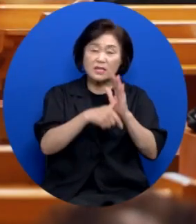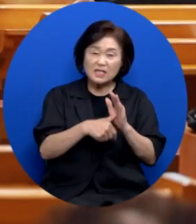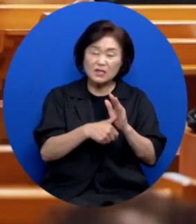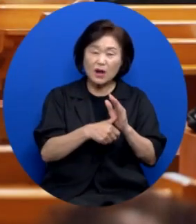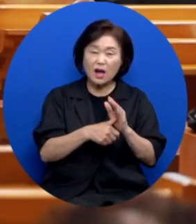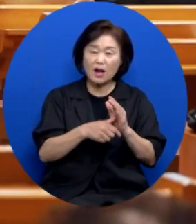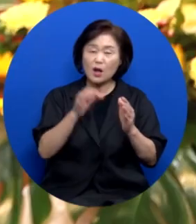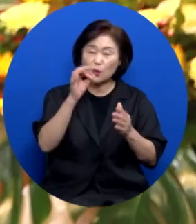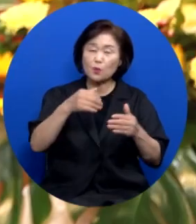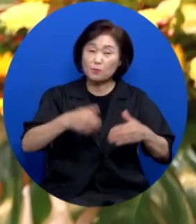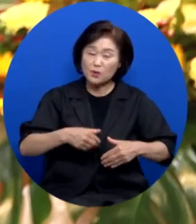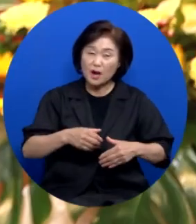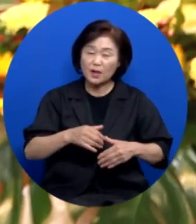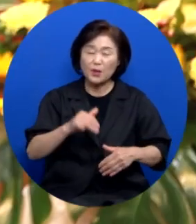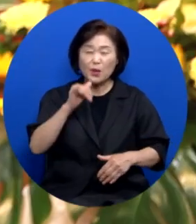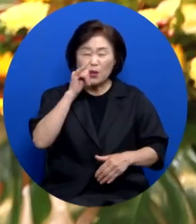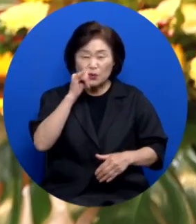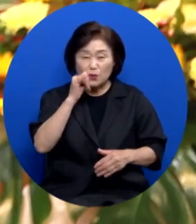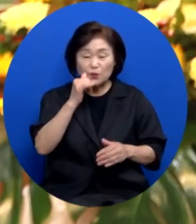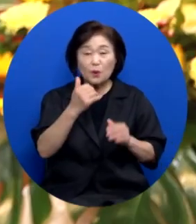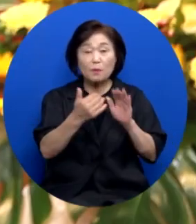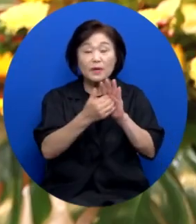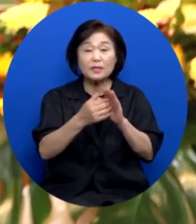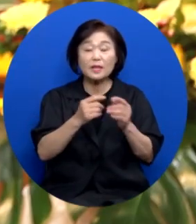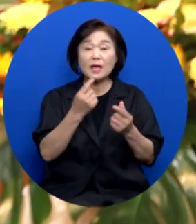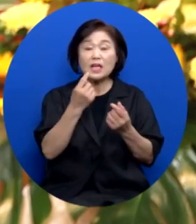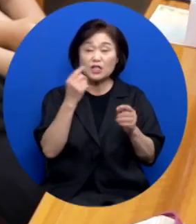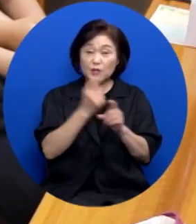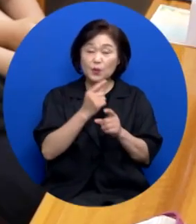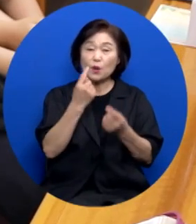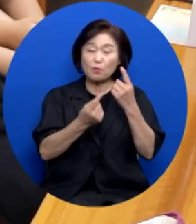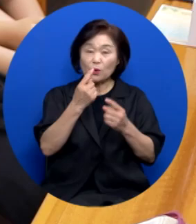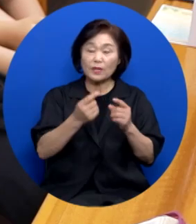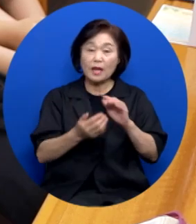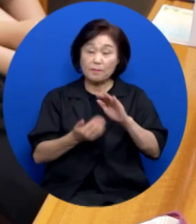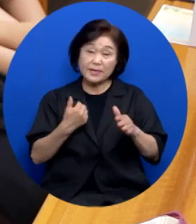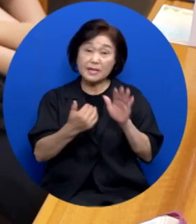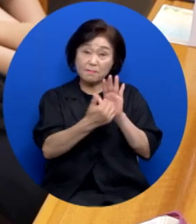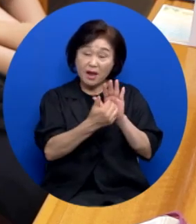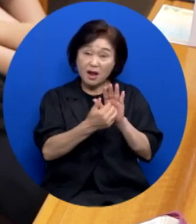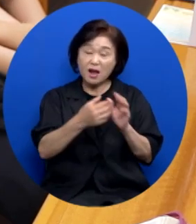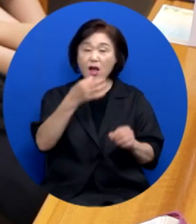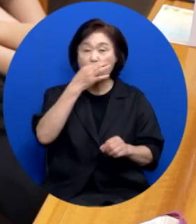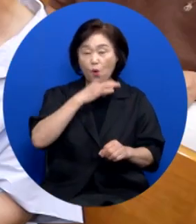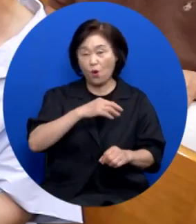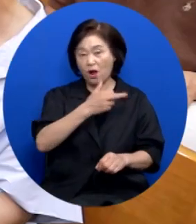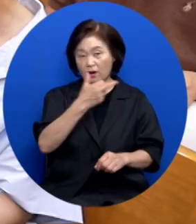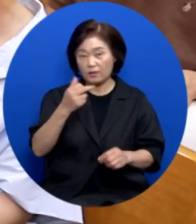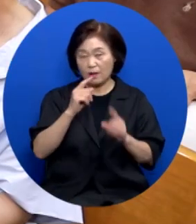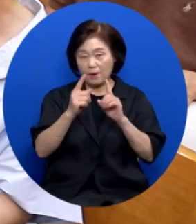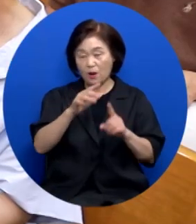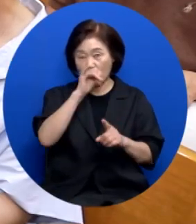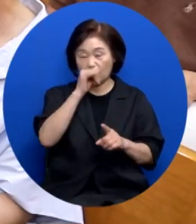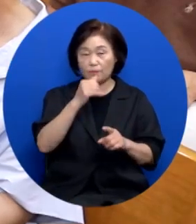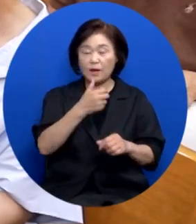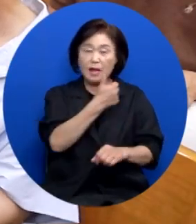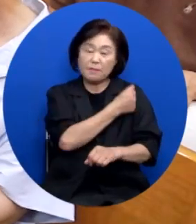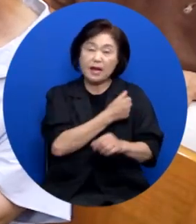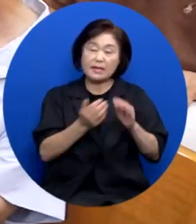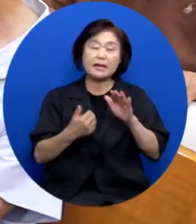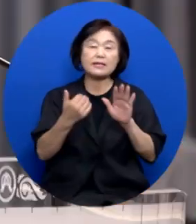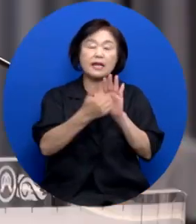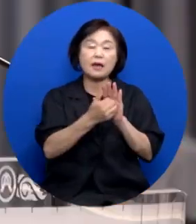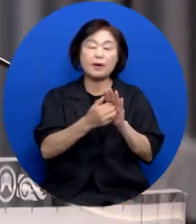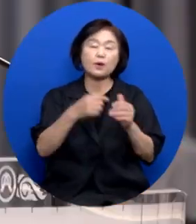드는 중독 치료 대응책 다 더 적은 비용으로도 높은 효과를 낼 수 있는 마양 예방 교육의 필요성을